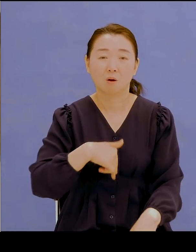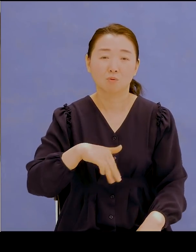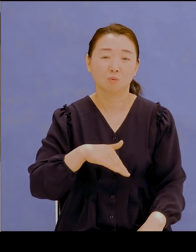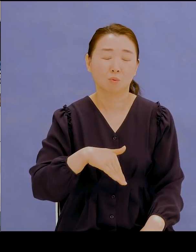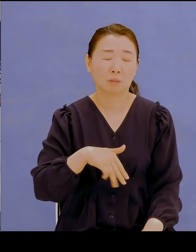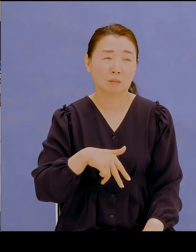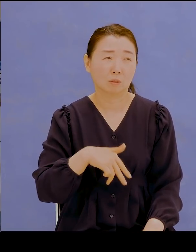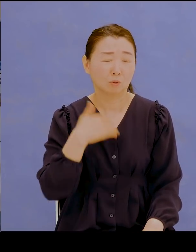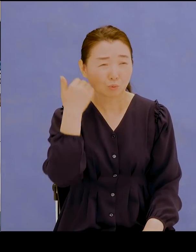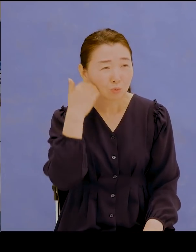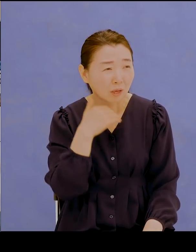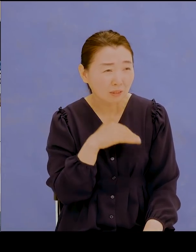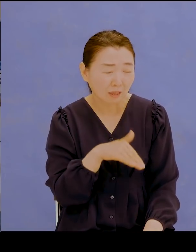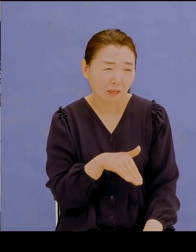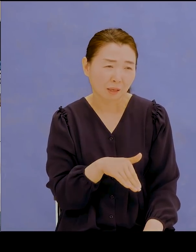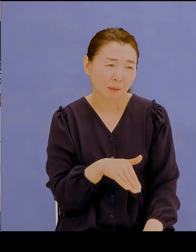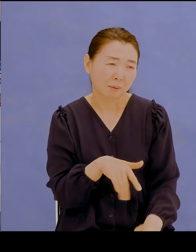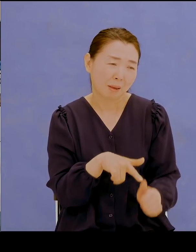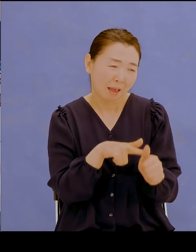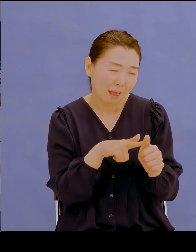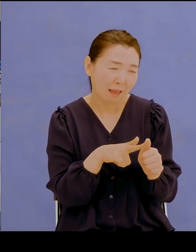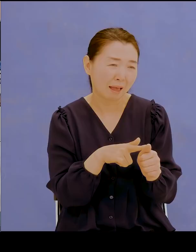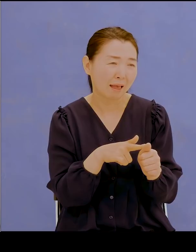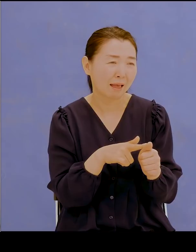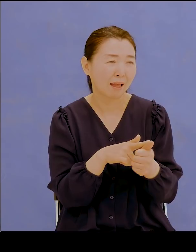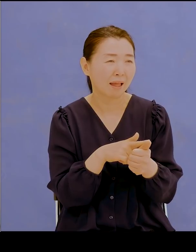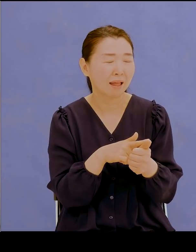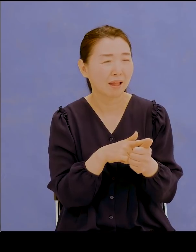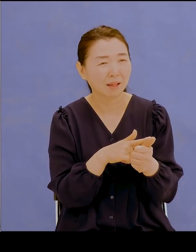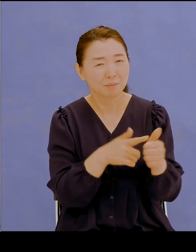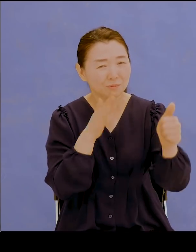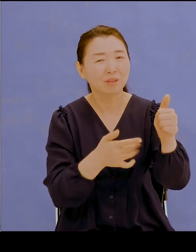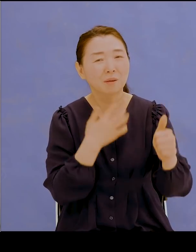또 사정을 안 해봤잖아요. 네. 어디 가서. 그래서 땀을 이렇게 흘리면서